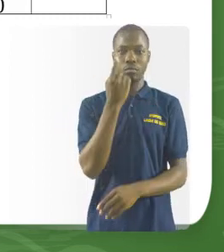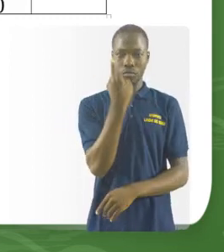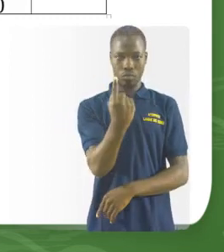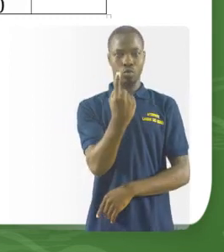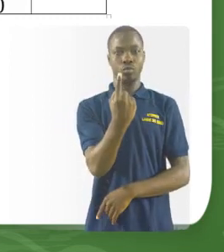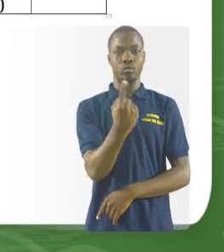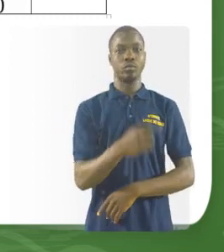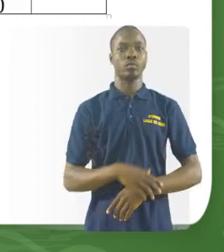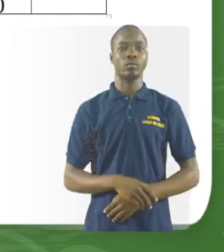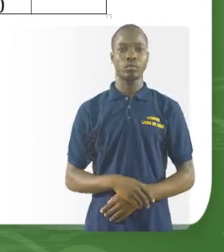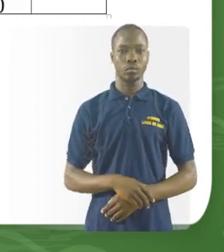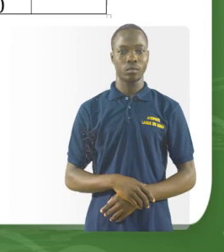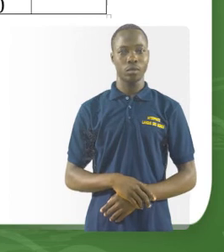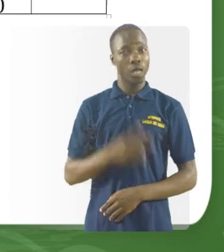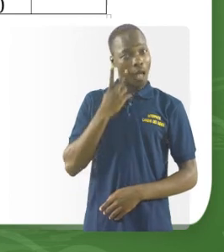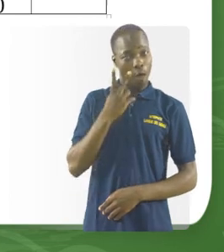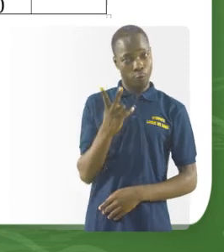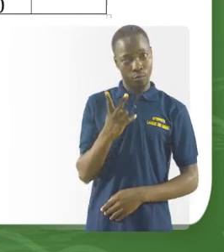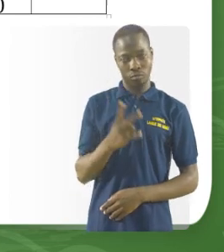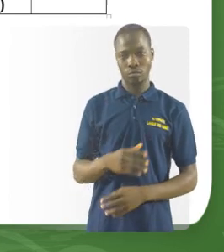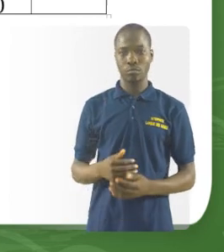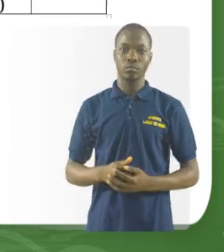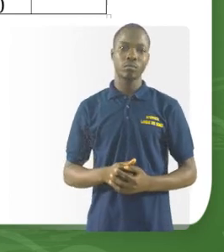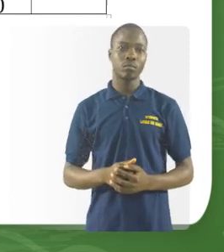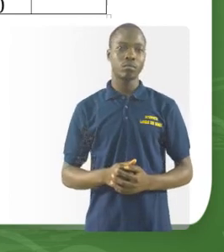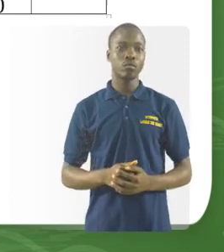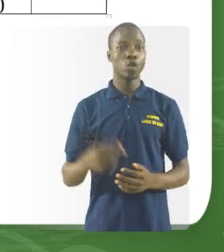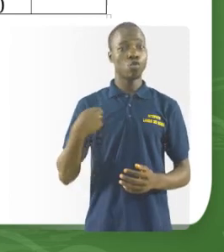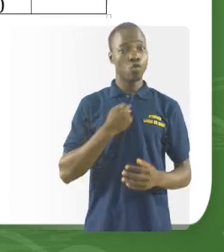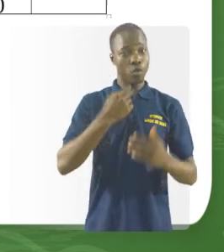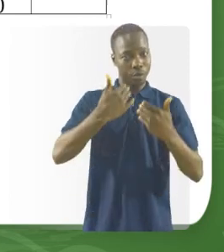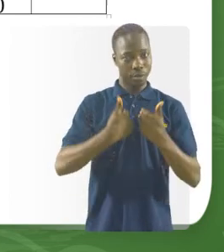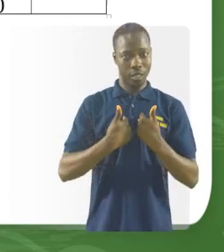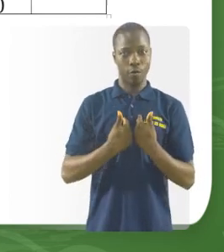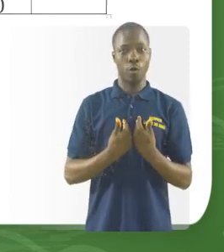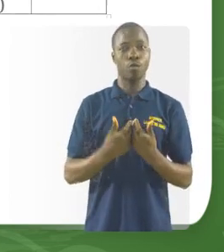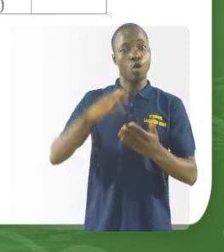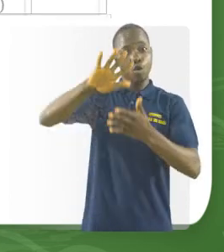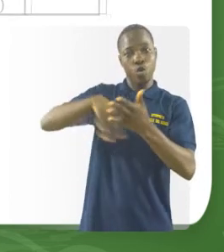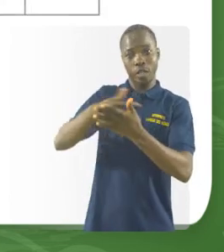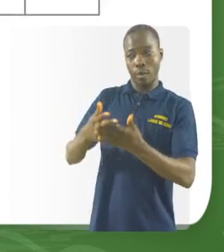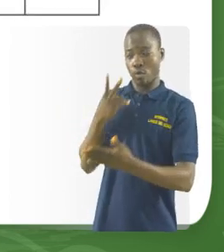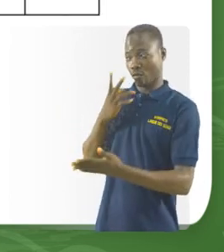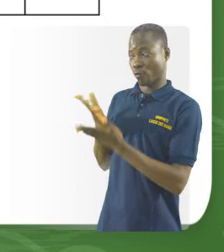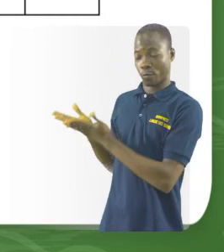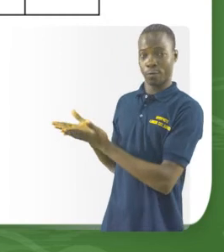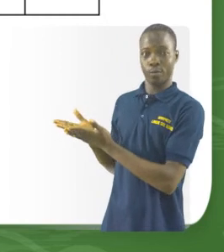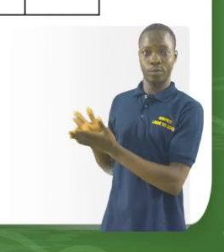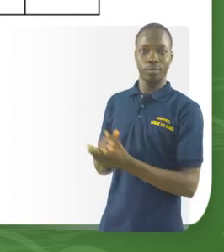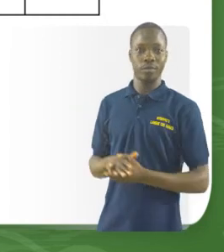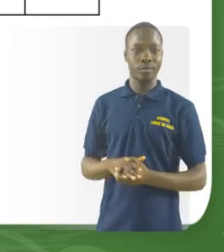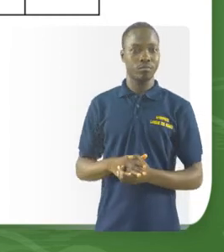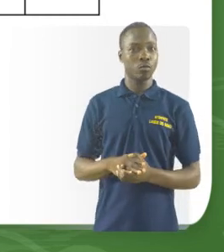1. Donc ainsi, on obtient le tableau qui suit